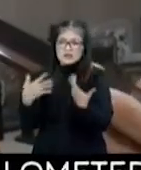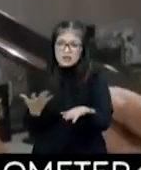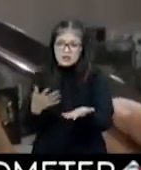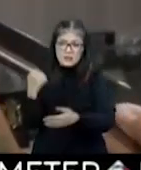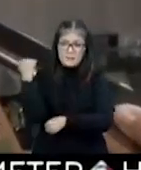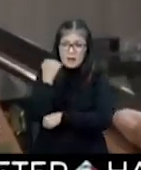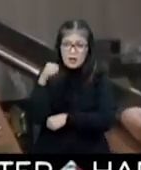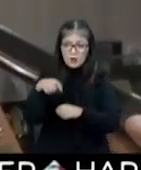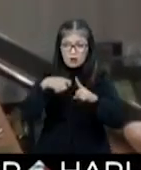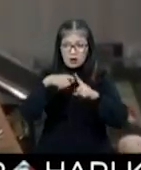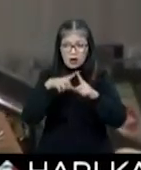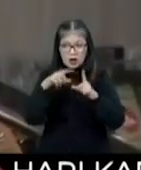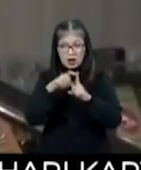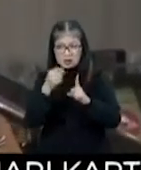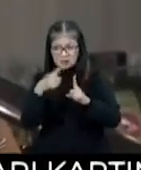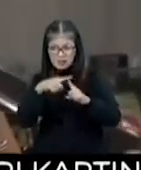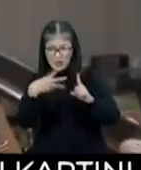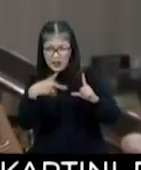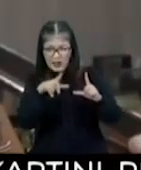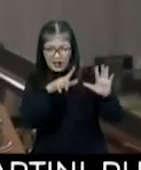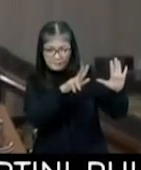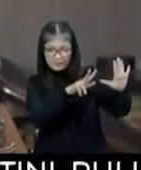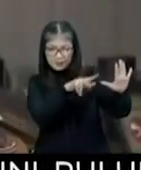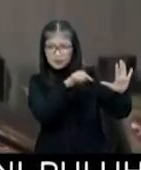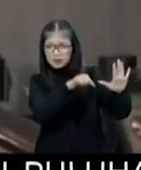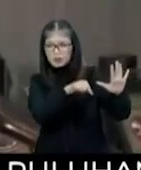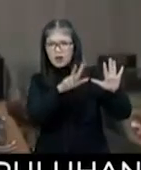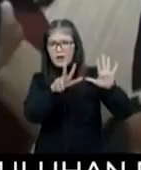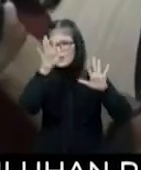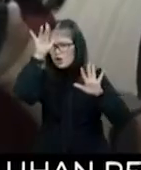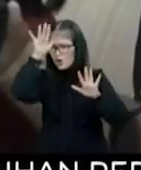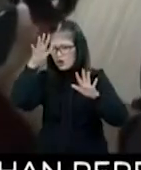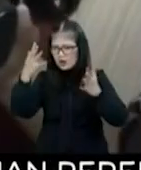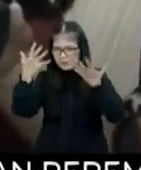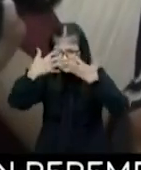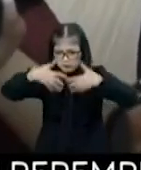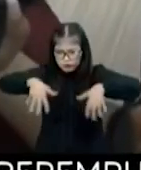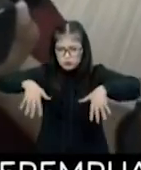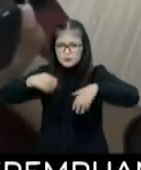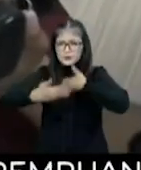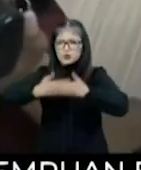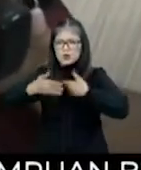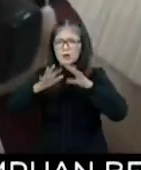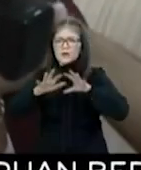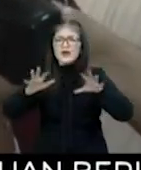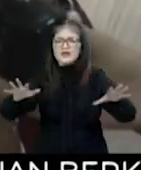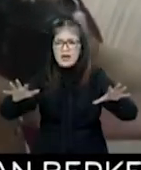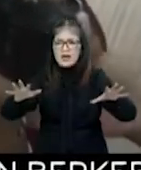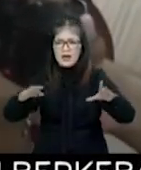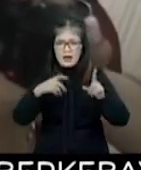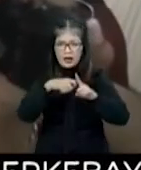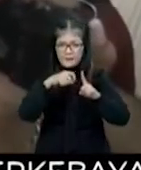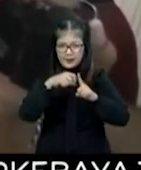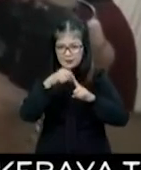8 ini terindikasi ya. Dari 8 ini tentunya kalau di breakdown lagi banyak perusahaan gitu. KPPU hanya tinggal mencari satu alat bukti